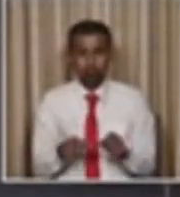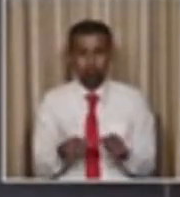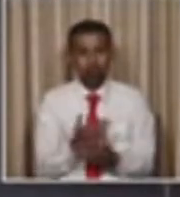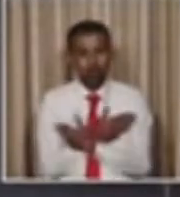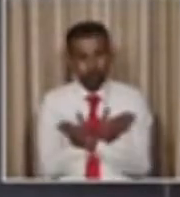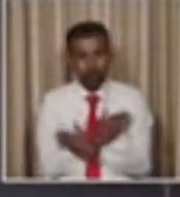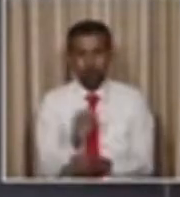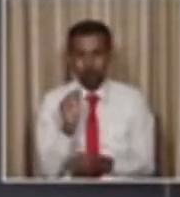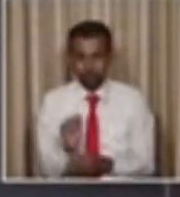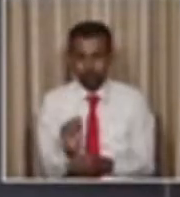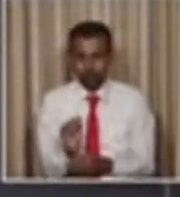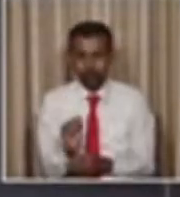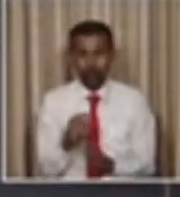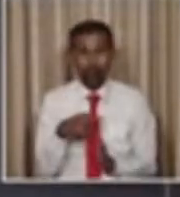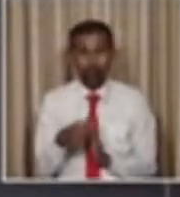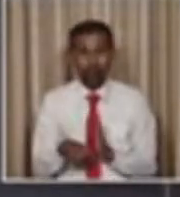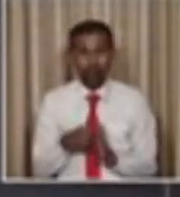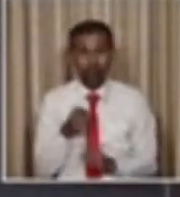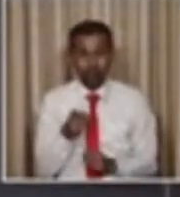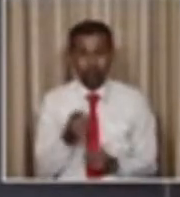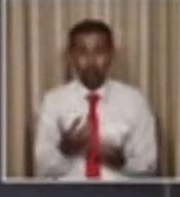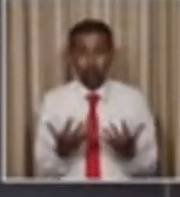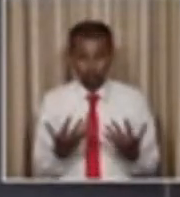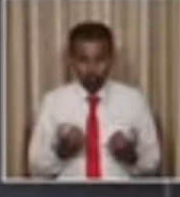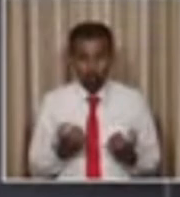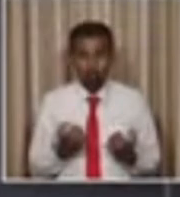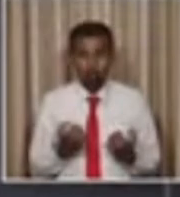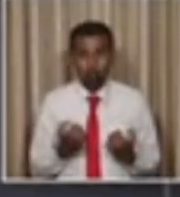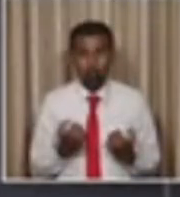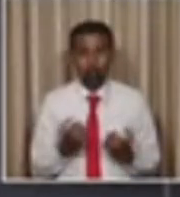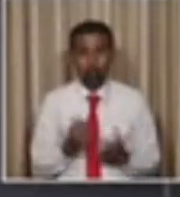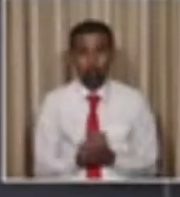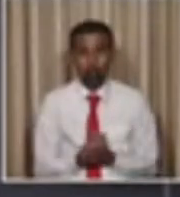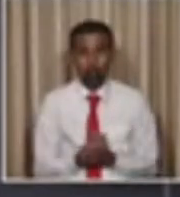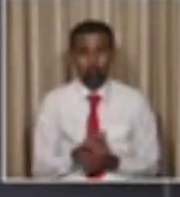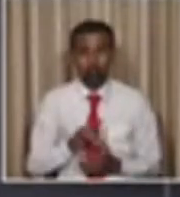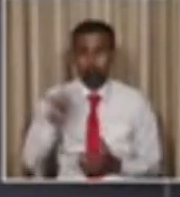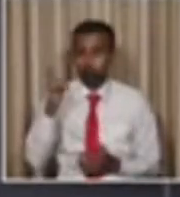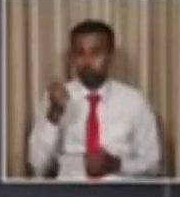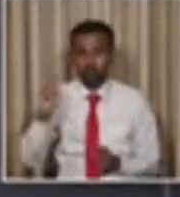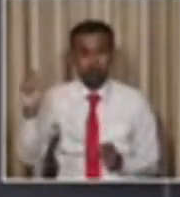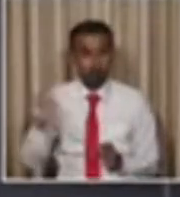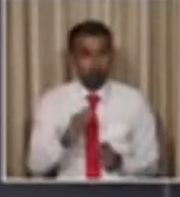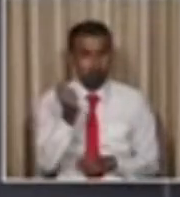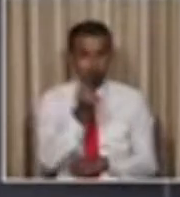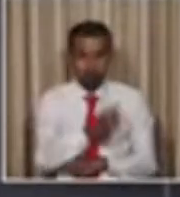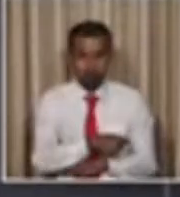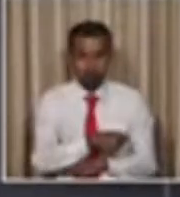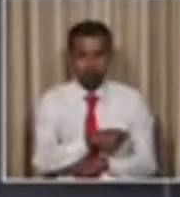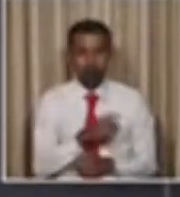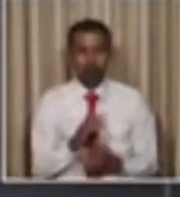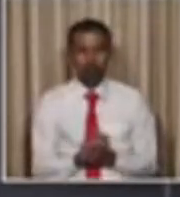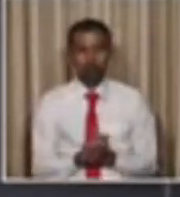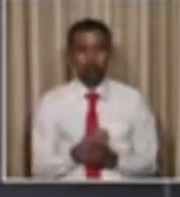ආදරය කරනවා නම් මේ රටට අවශ්‍ය කරන මේ විදේශ විනිමය ගේන ක්‍රමයක් එහෙම නැතුව